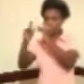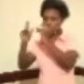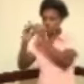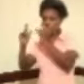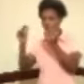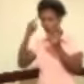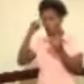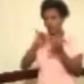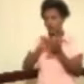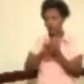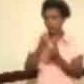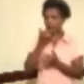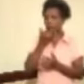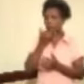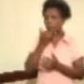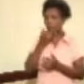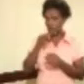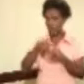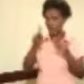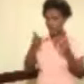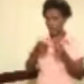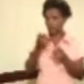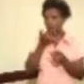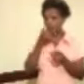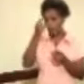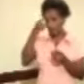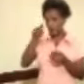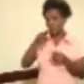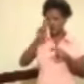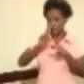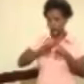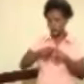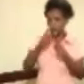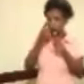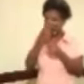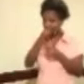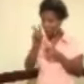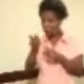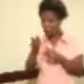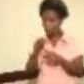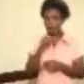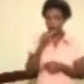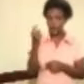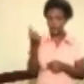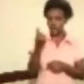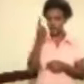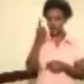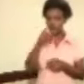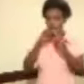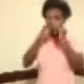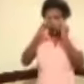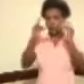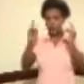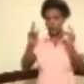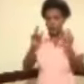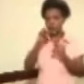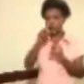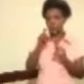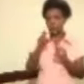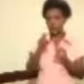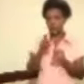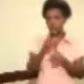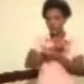vagues, qui effectivement pas très aménagés. Mais cependant, dans un cas comme dans l'autre, ce n'est pas sortir mon son camp en bas en tente pour mettre en bas en